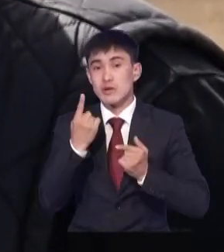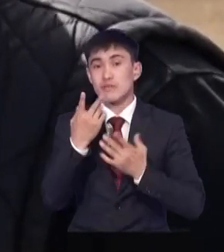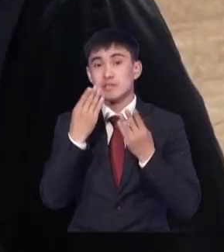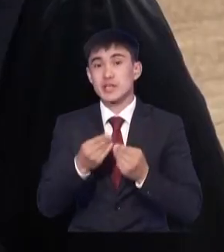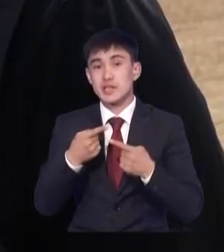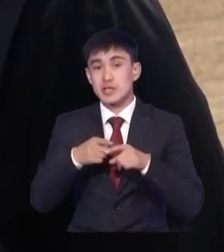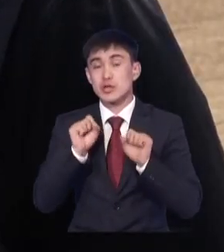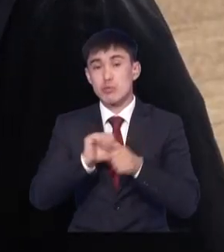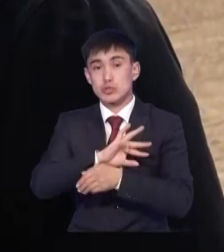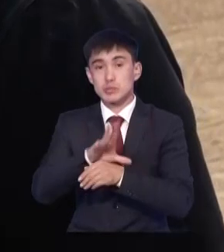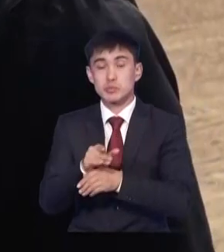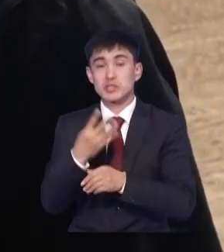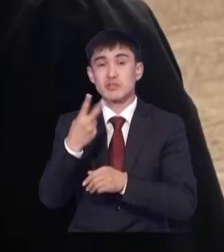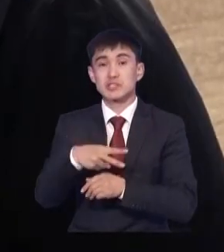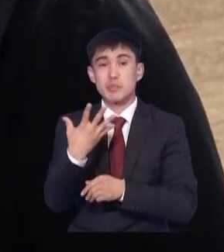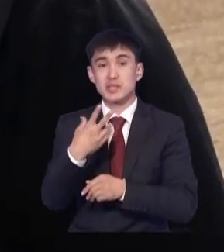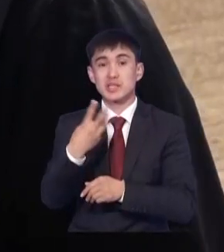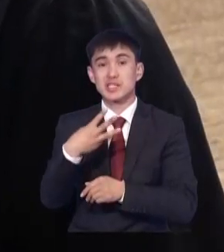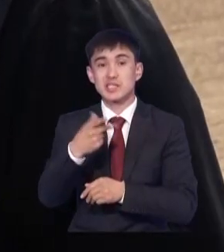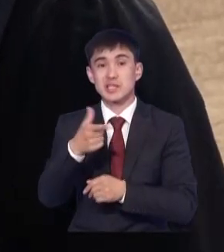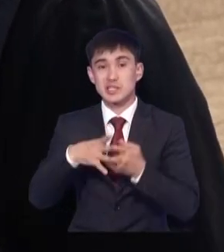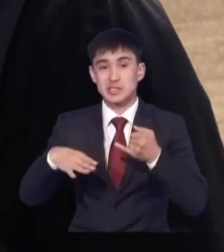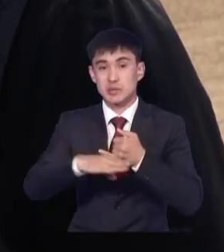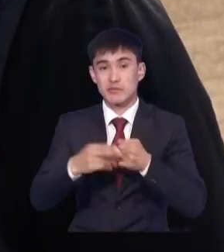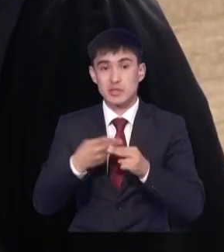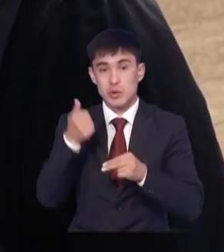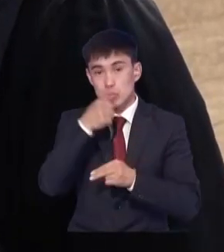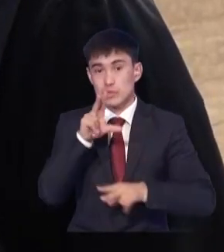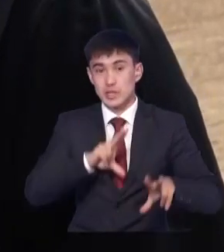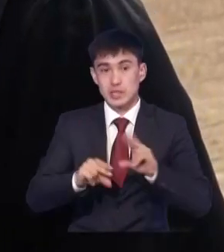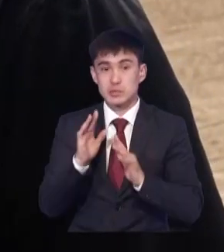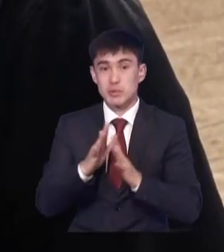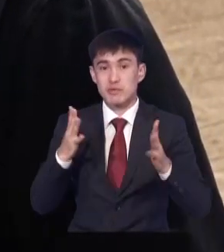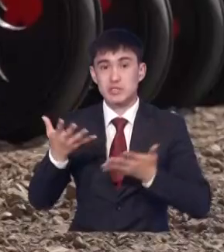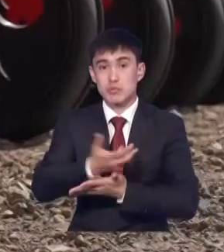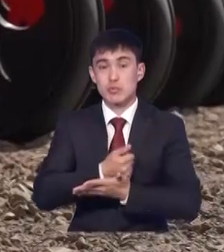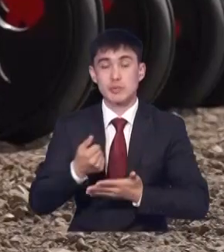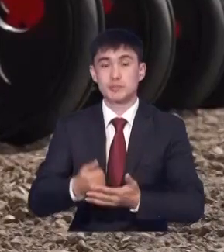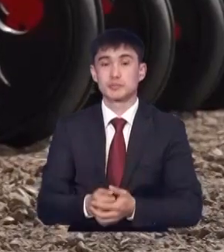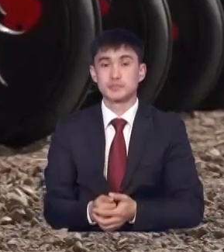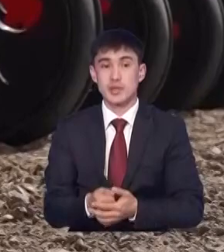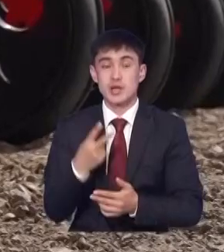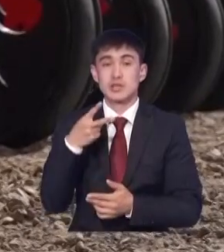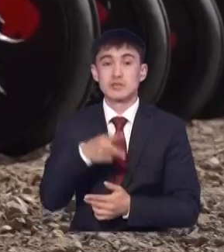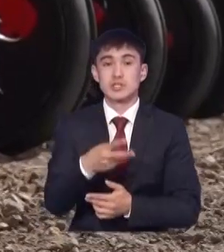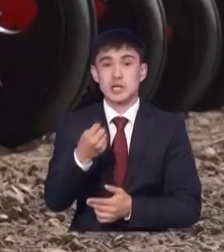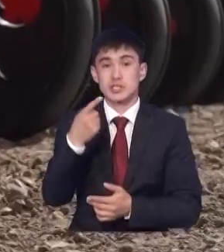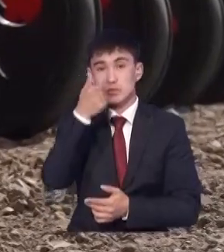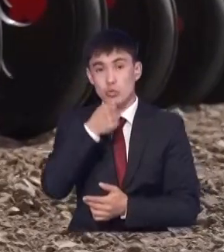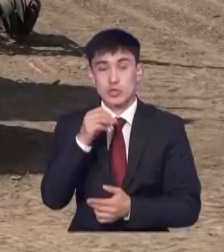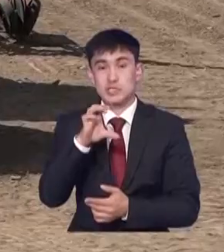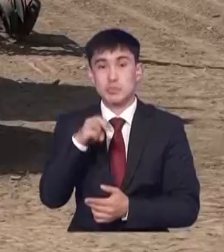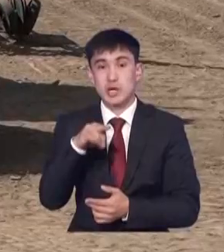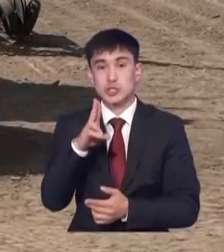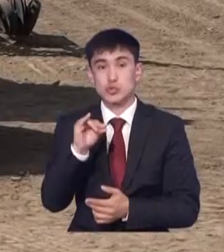техника может обработать 25-30 гектаров земли. В этом году мы надеемся повысить объемы урожая. С 2011 года СПК